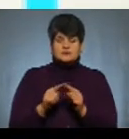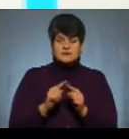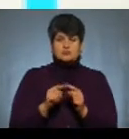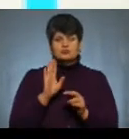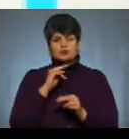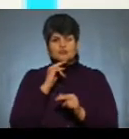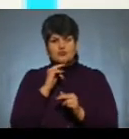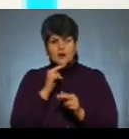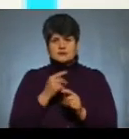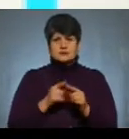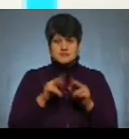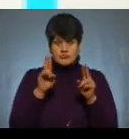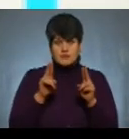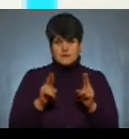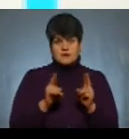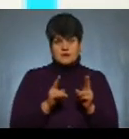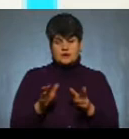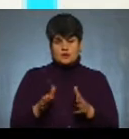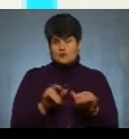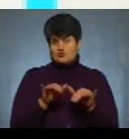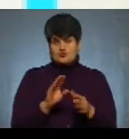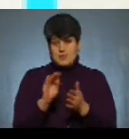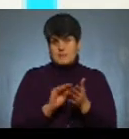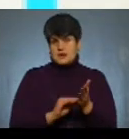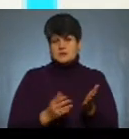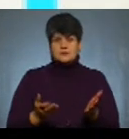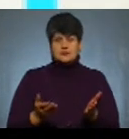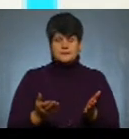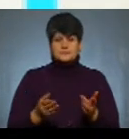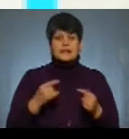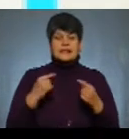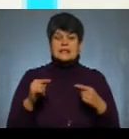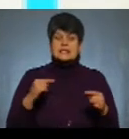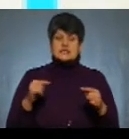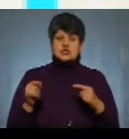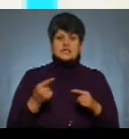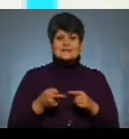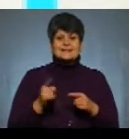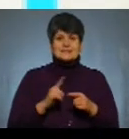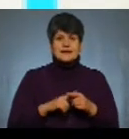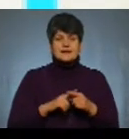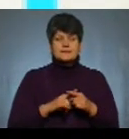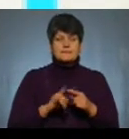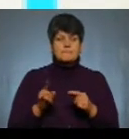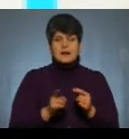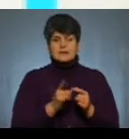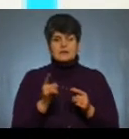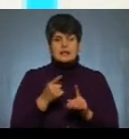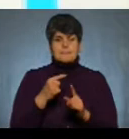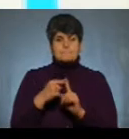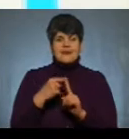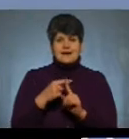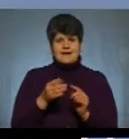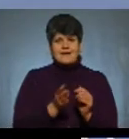дистанції, бути уважним. Тобто це в правилах дорожнього руху все написано. Інше – це не проїзд маневрування,